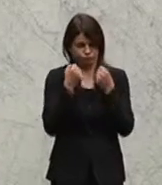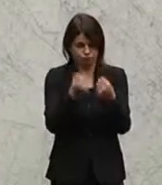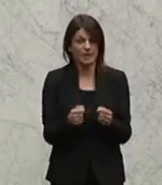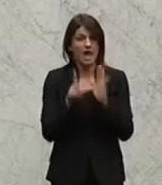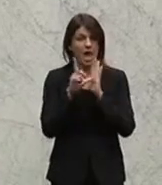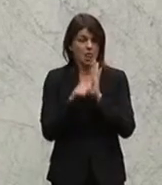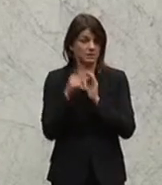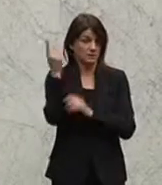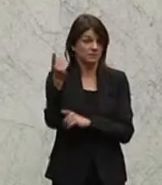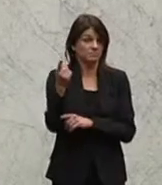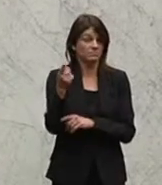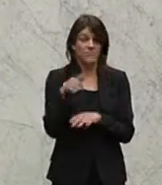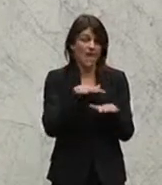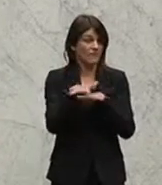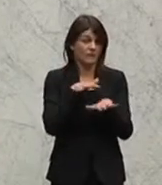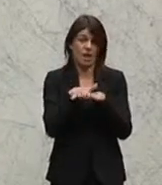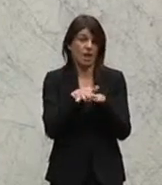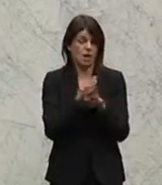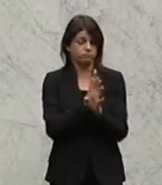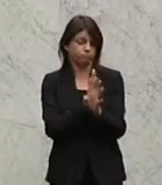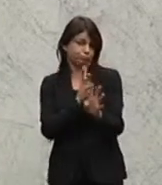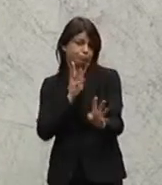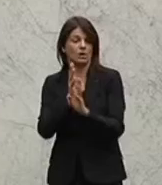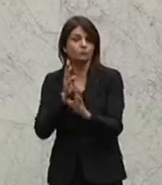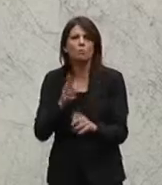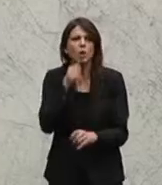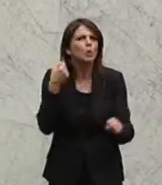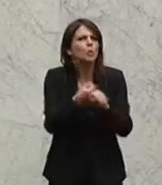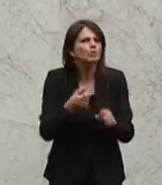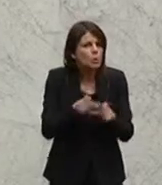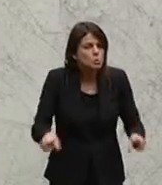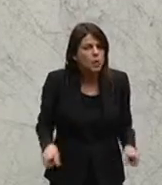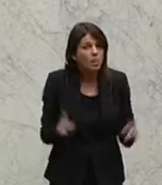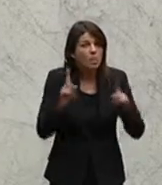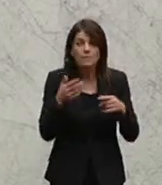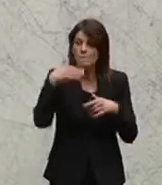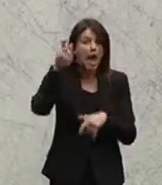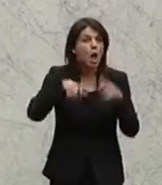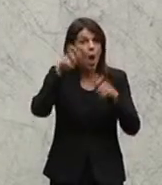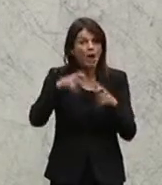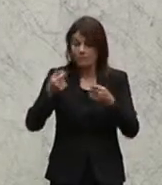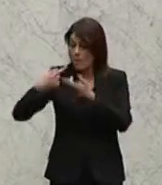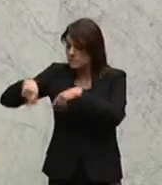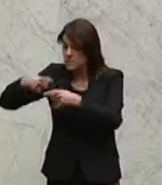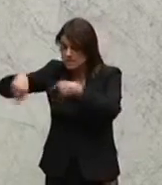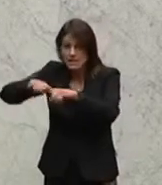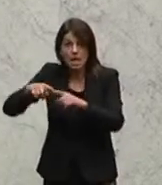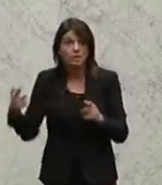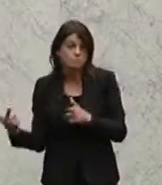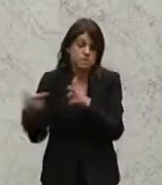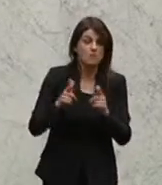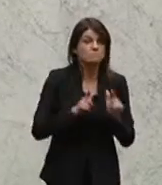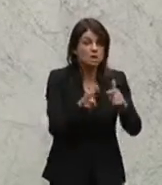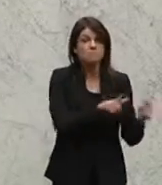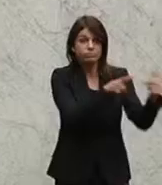Linz ist alles, der gesamte Verkehr, gestanden. Aber nicht, weil er unfair war, weil immer mehr Leute aus den Bezirken in den Zentralraum